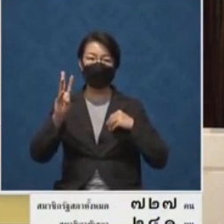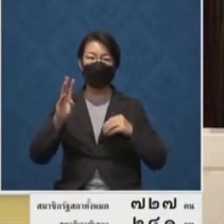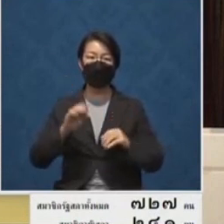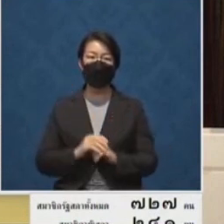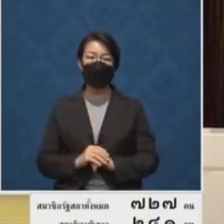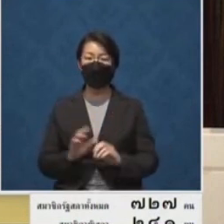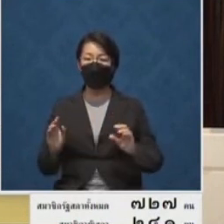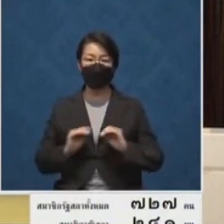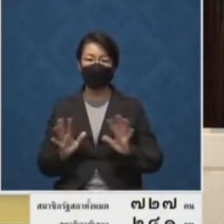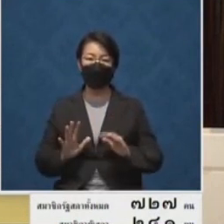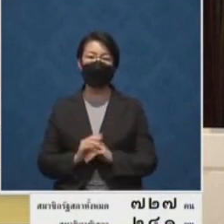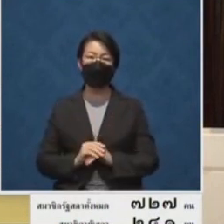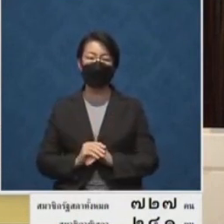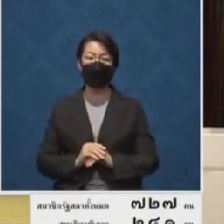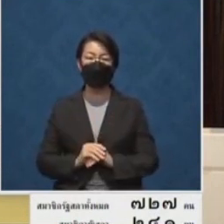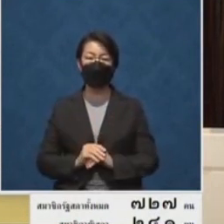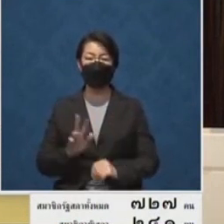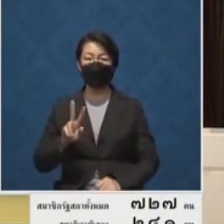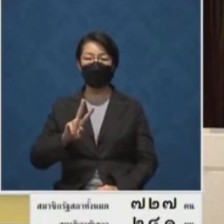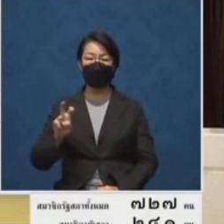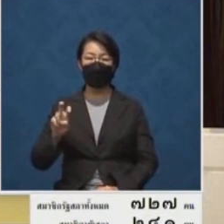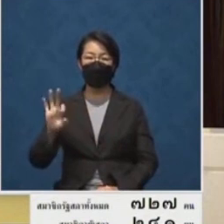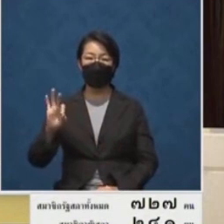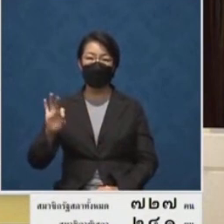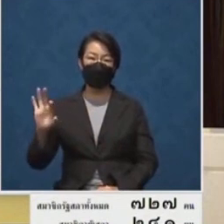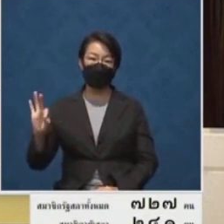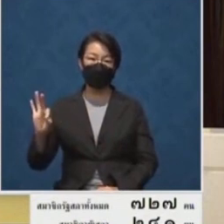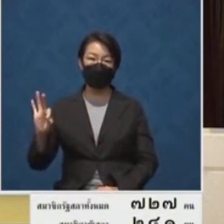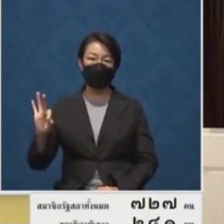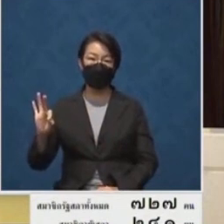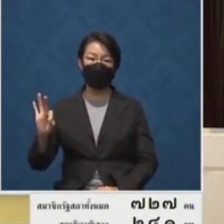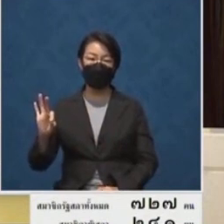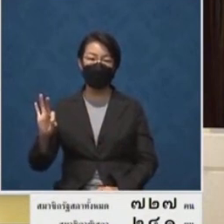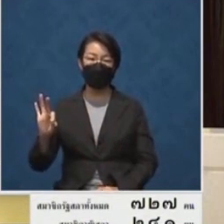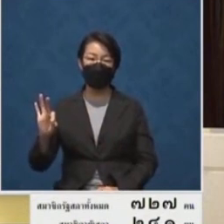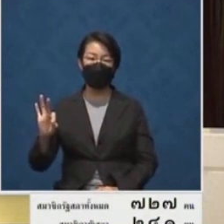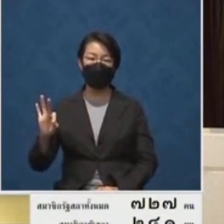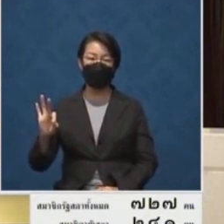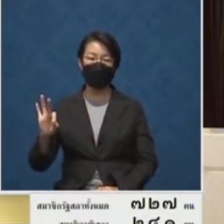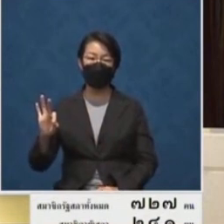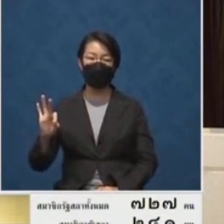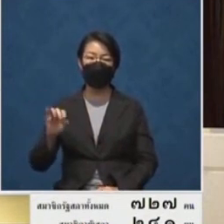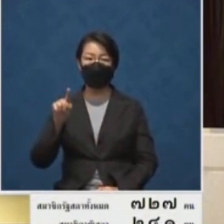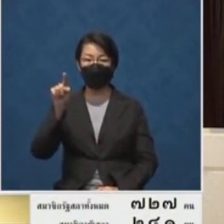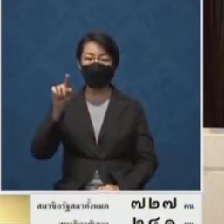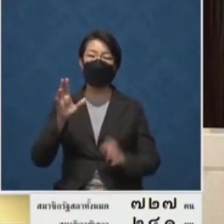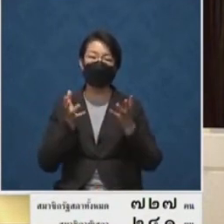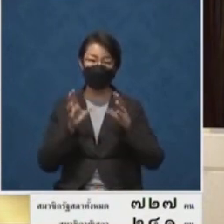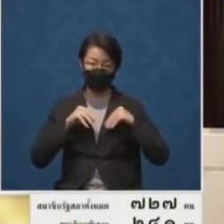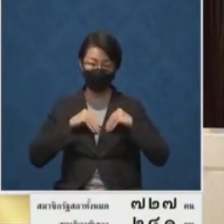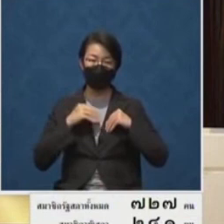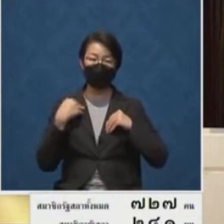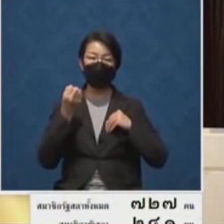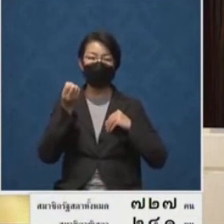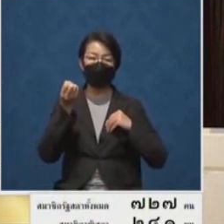รับหลักการ346ไม่รับหลักการ299คะแน